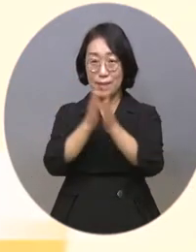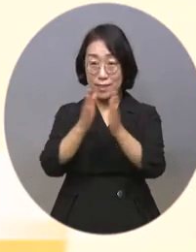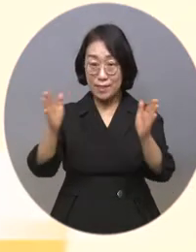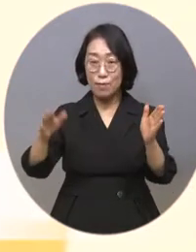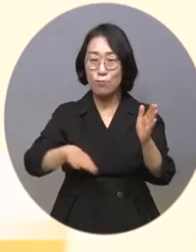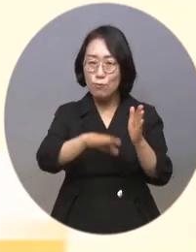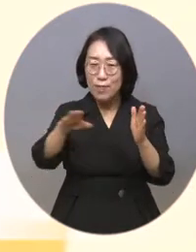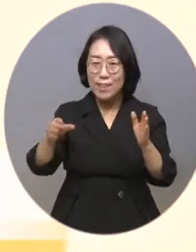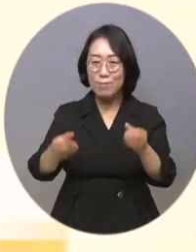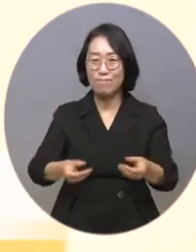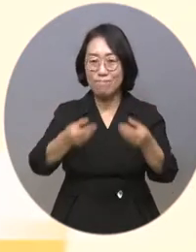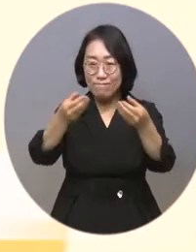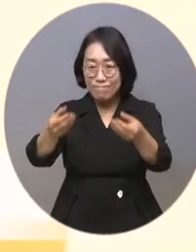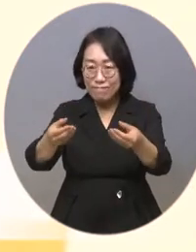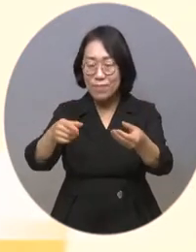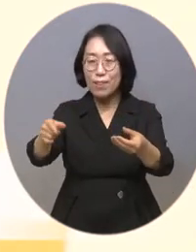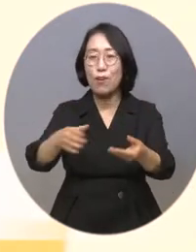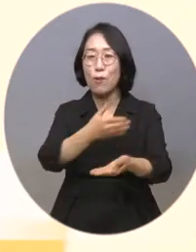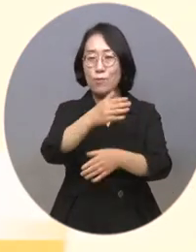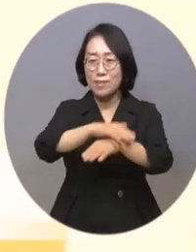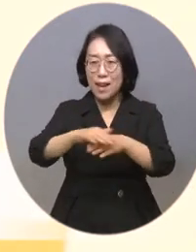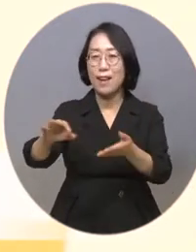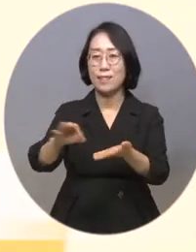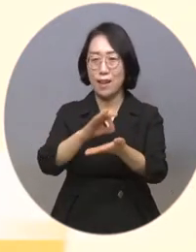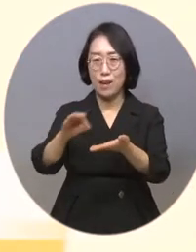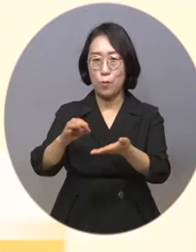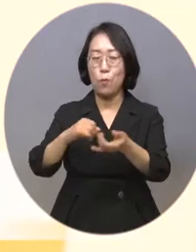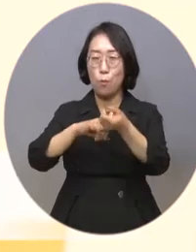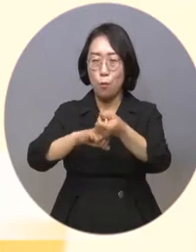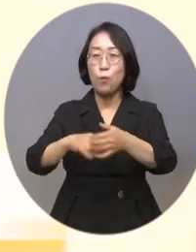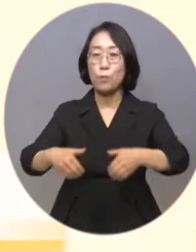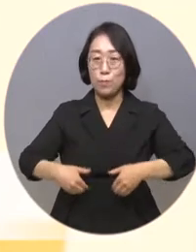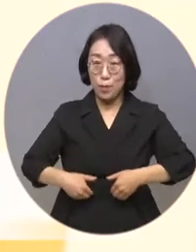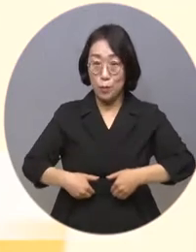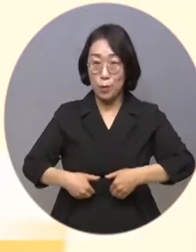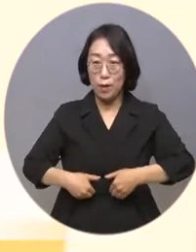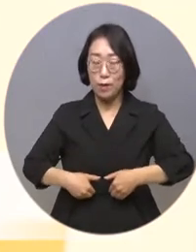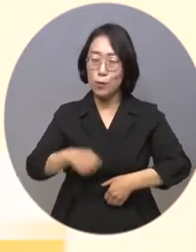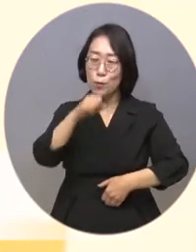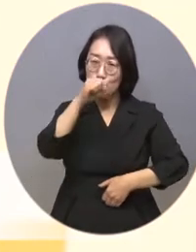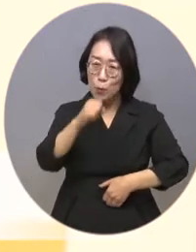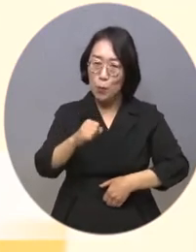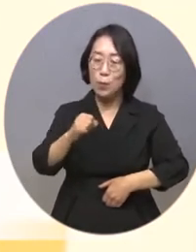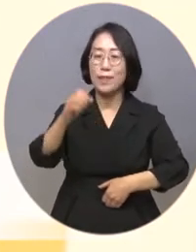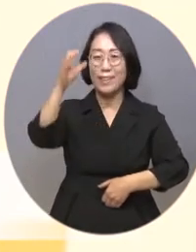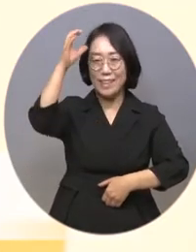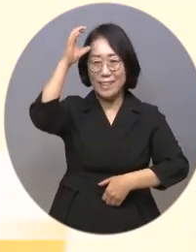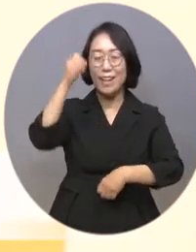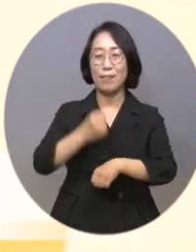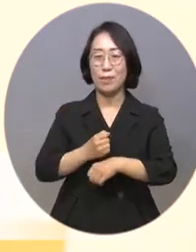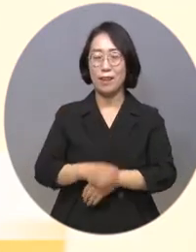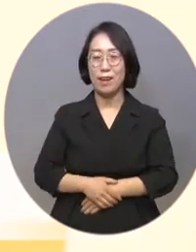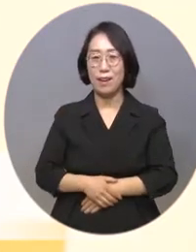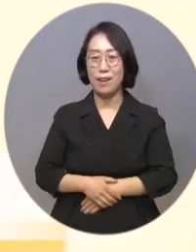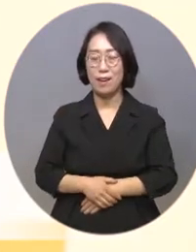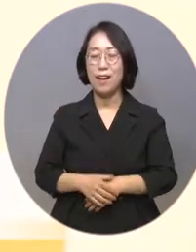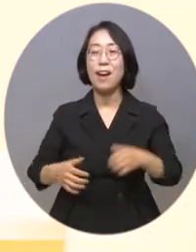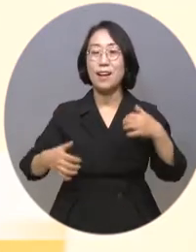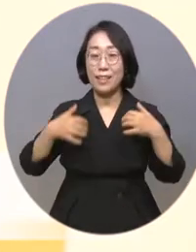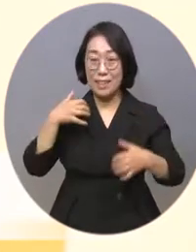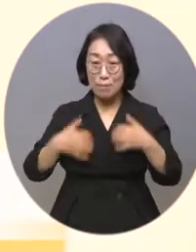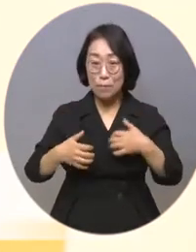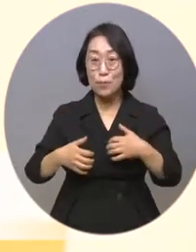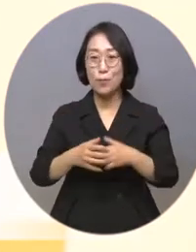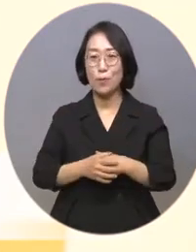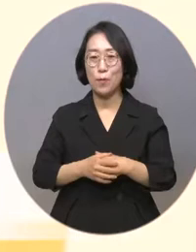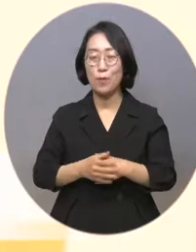노트북이 여러분들에게 꼭 필요한 필수품이 되기를 저희가 기대하고 있습니다. 누구보다 기쁘고 설레는